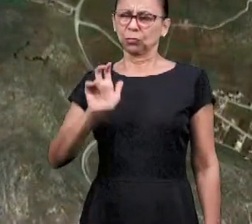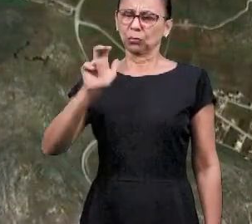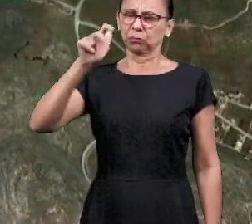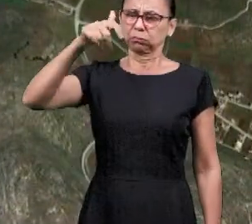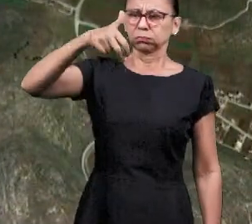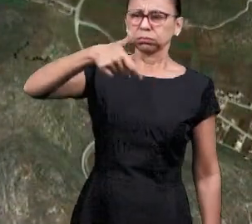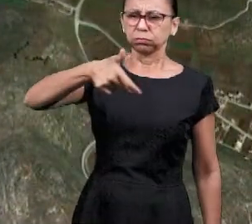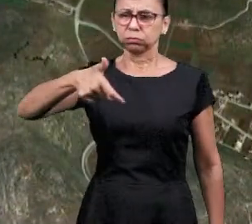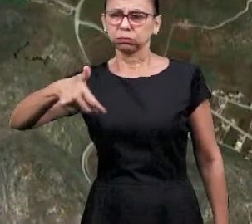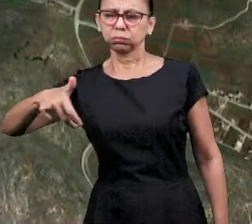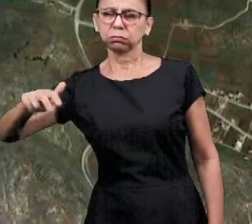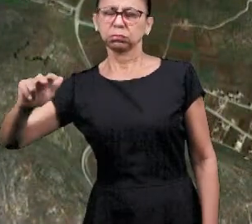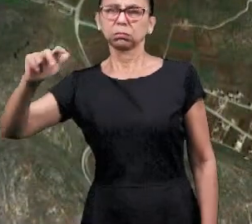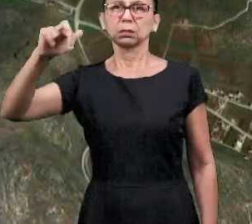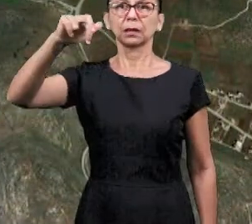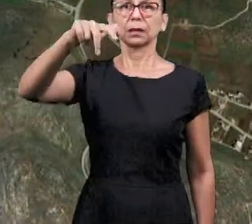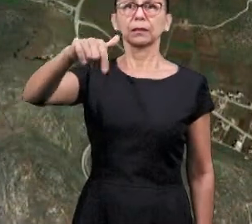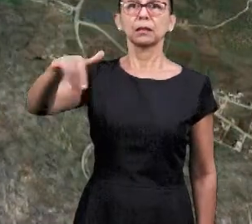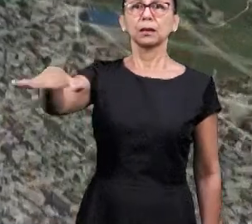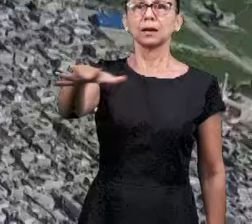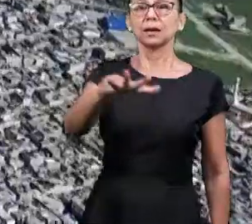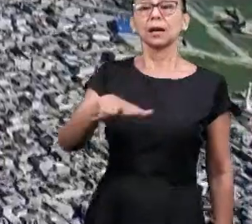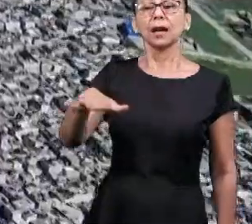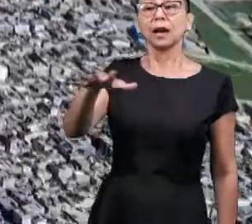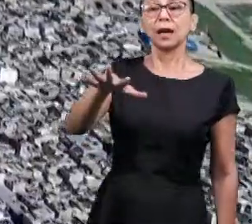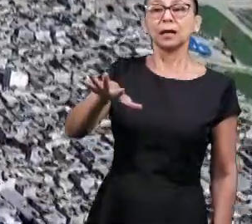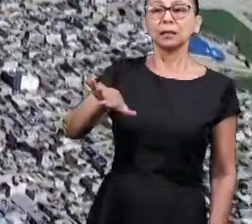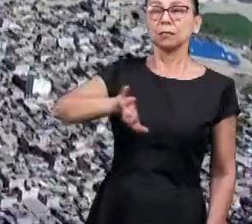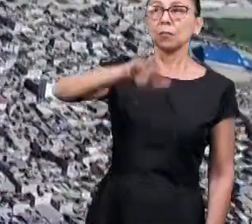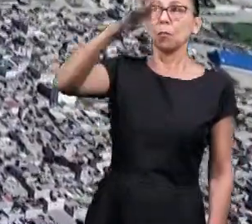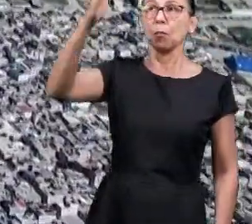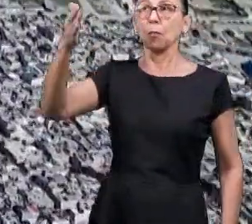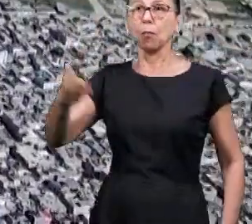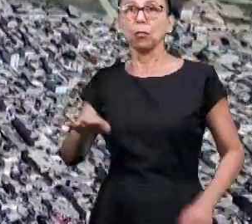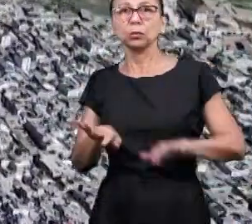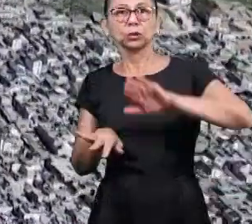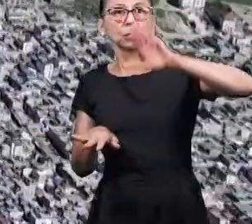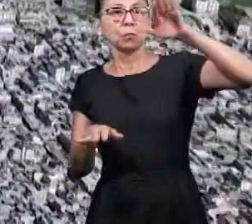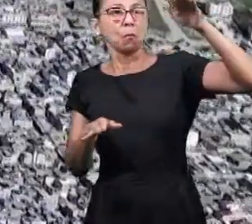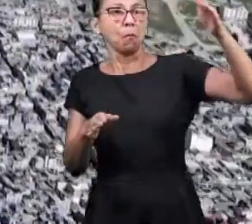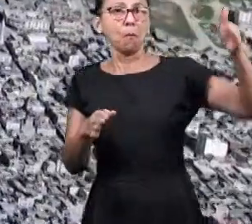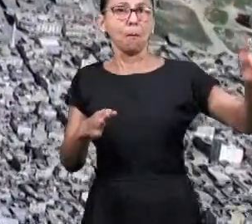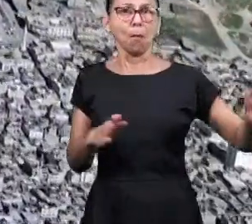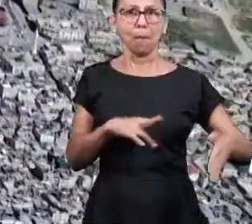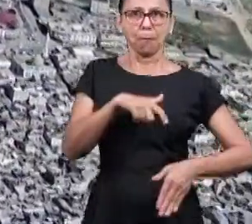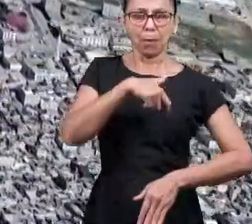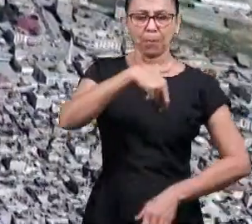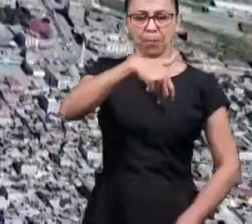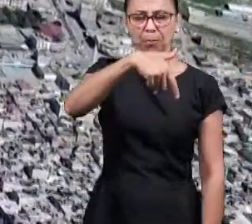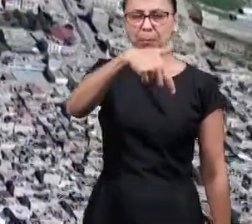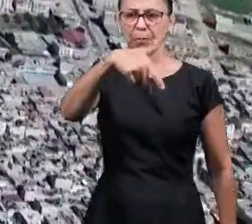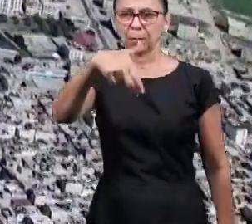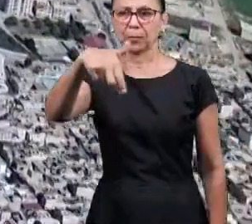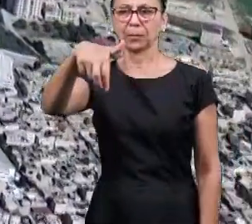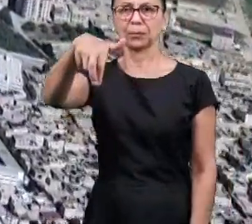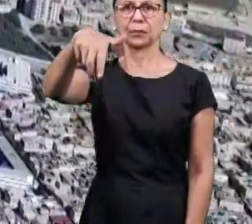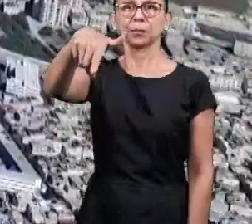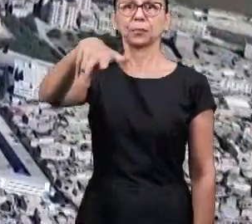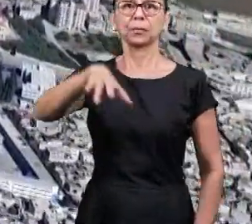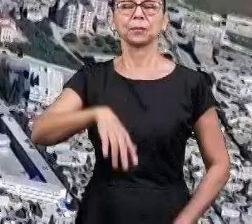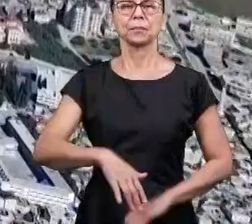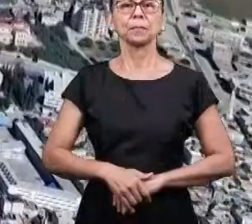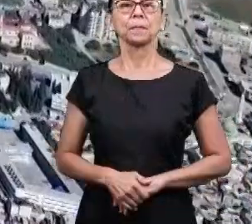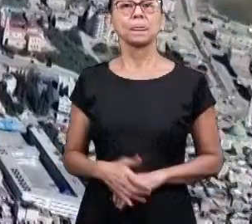les Juifs, c'était par la mer Rouge, par le fleuve Jourdain. Mais le Seigneur Jésus a choisi passer par la Galilée, passer